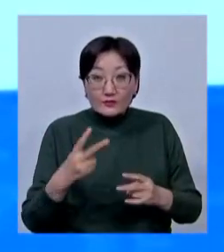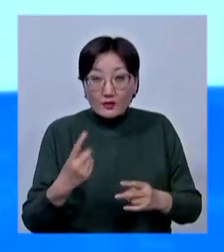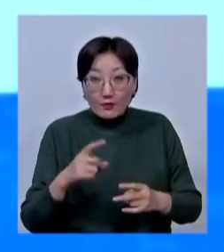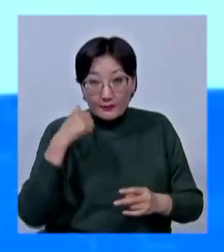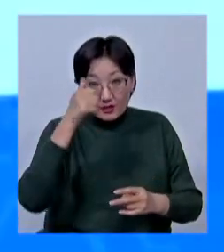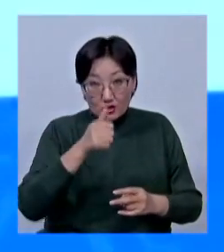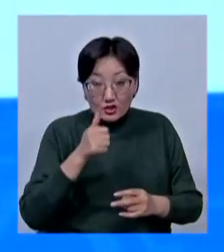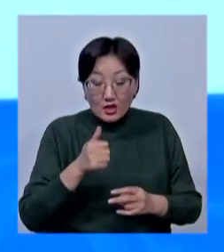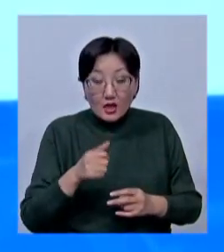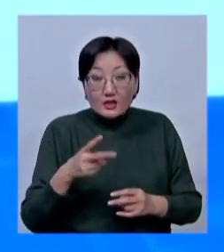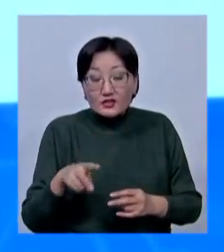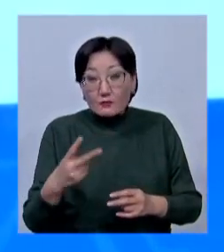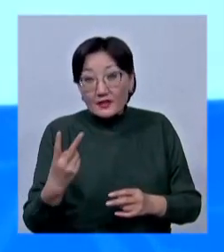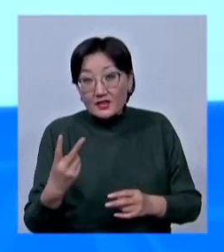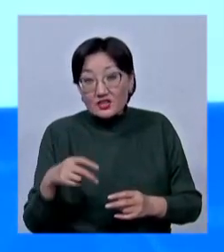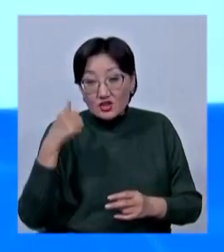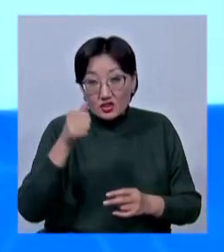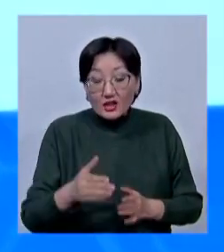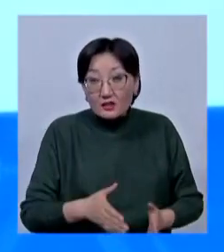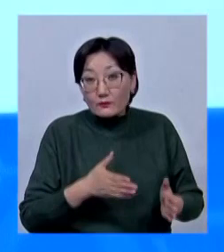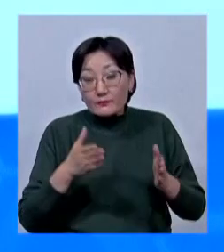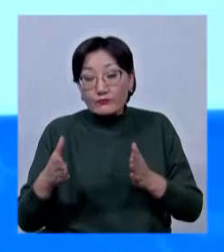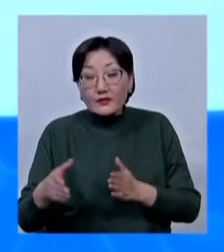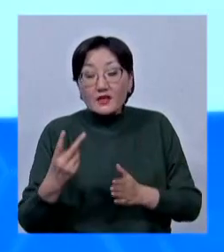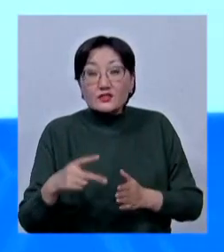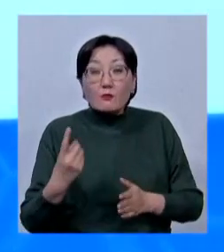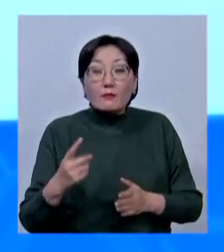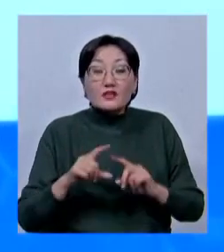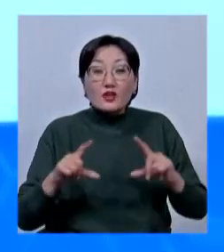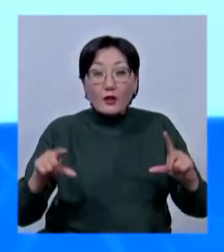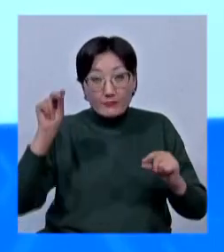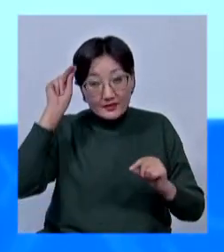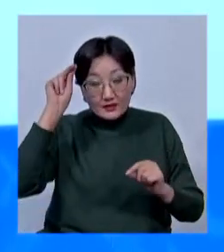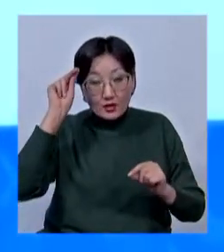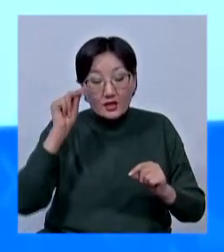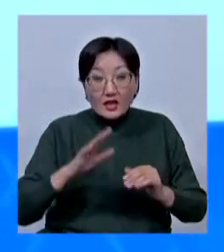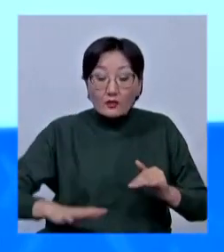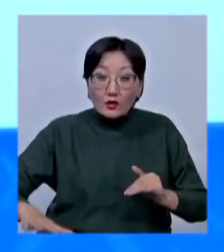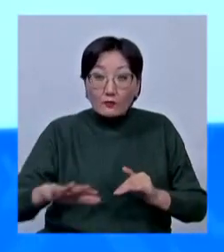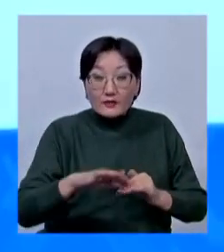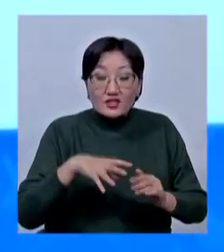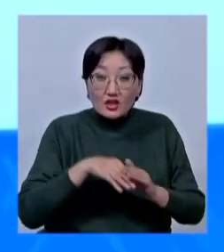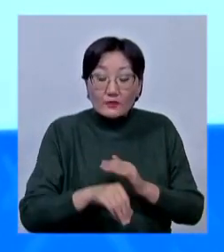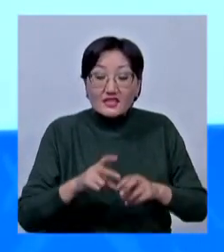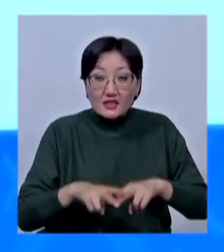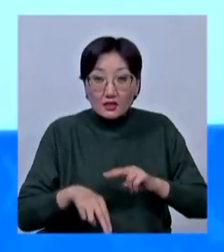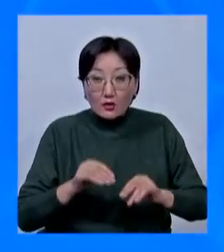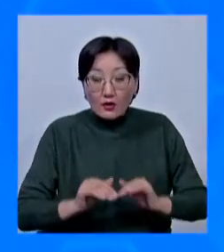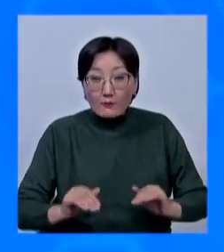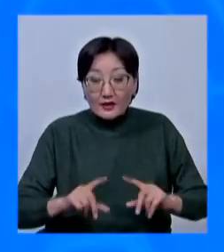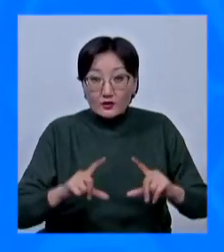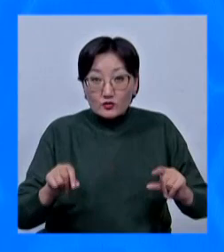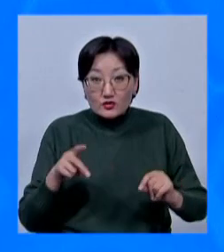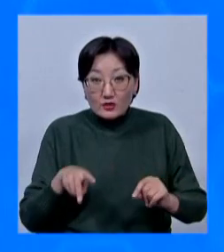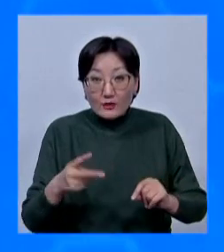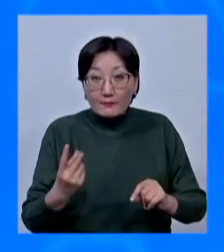жылға 22-ші жылға қалдырылды. Ол анау 21-ші мектептің жаңағы территориясына салынып жатқан балабақша 21-ші жылы